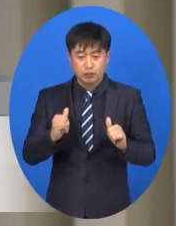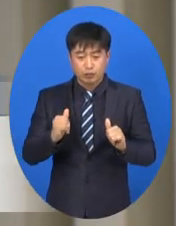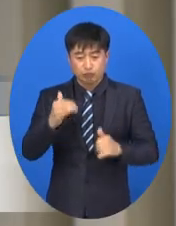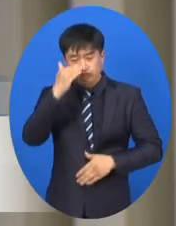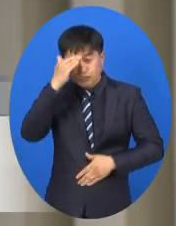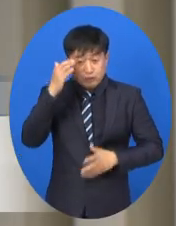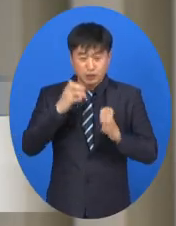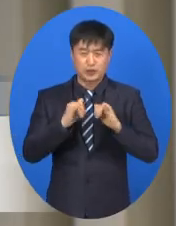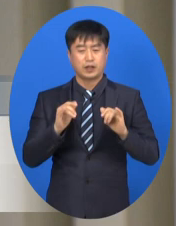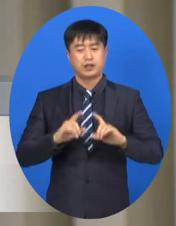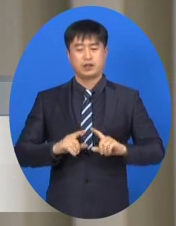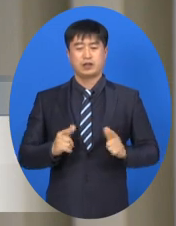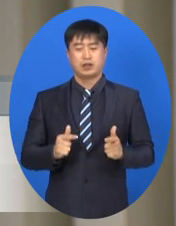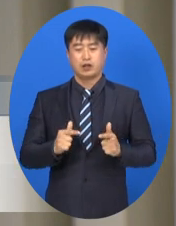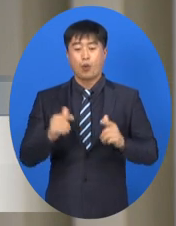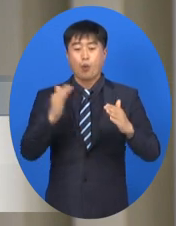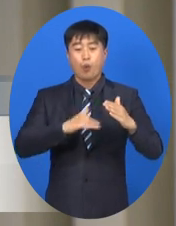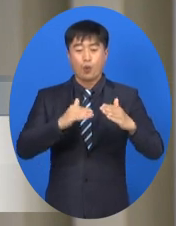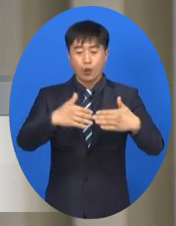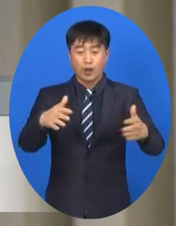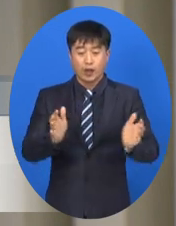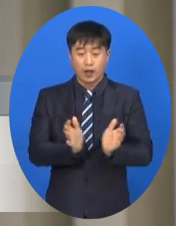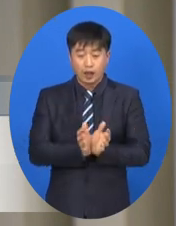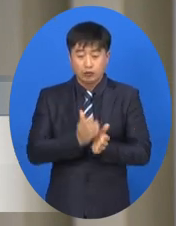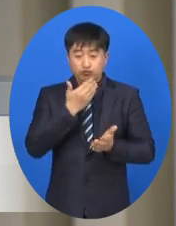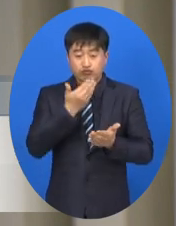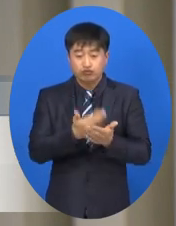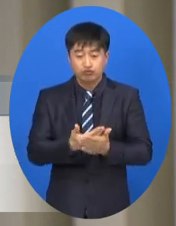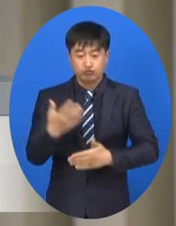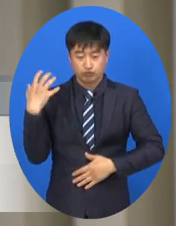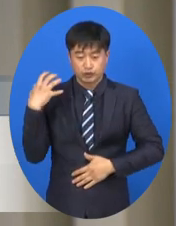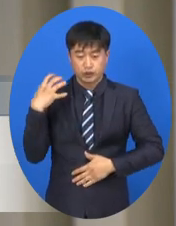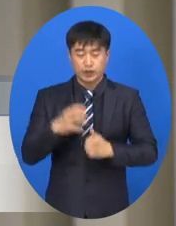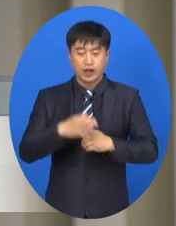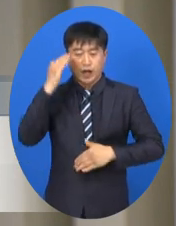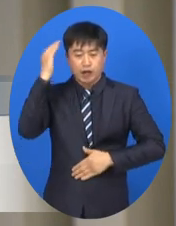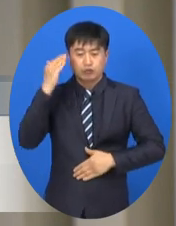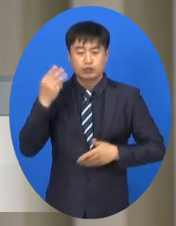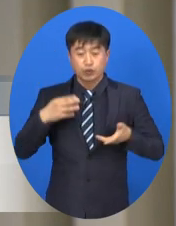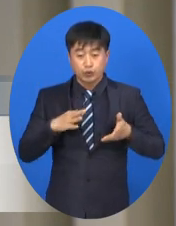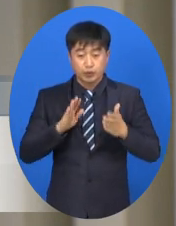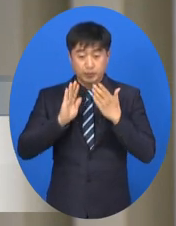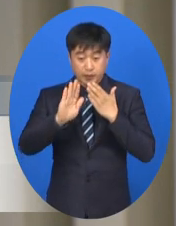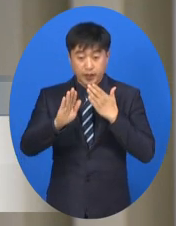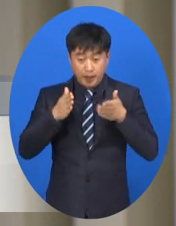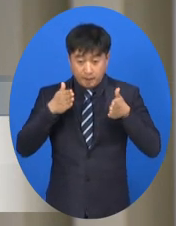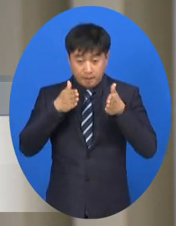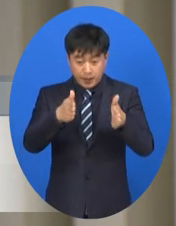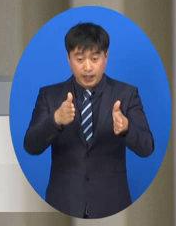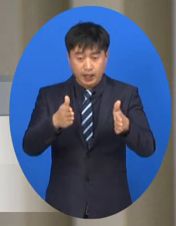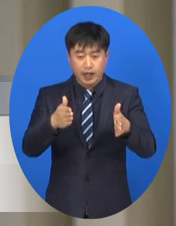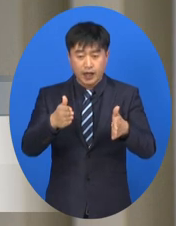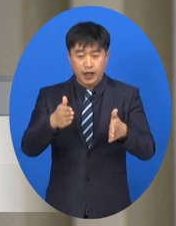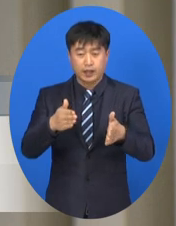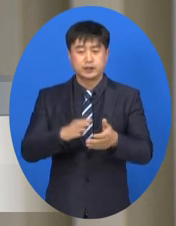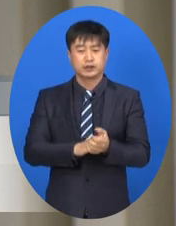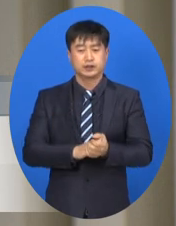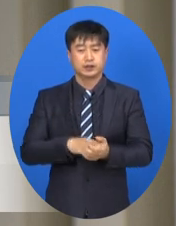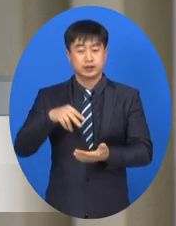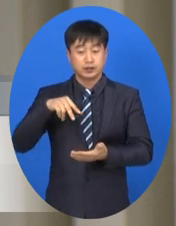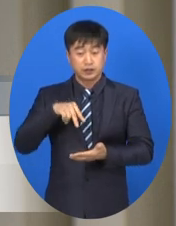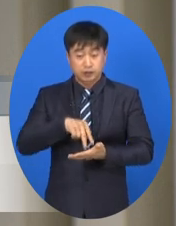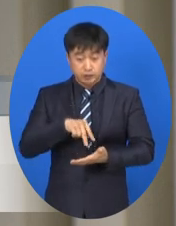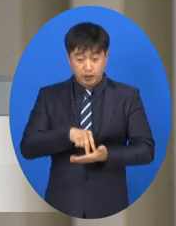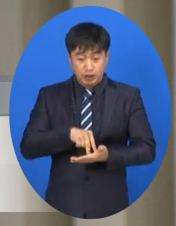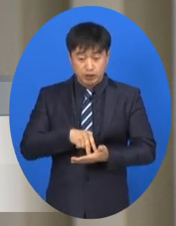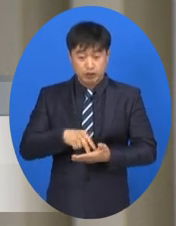아니에요. 우리 공동체의 주요한 주체로서, 액터로서 대한민국과 경기도의 미래 방향 및 정체성을